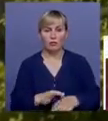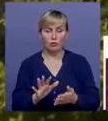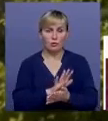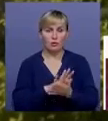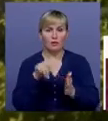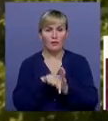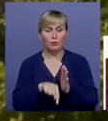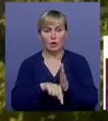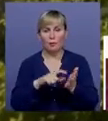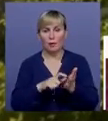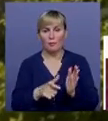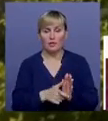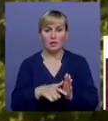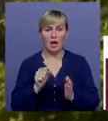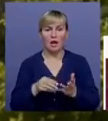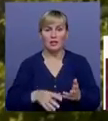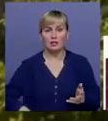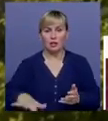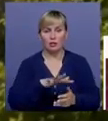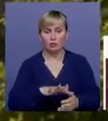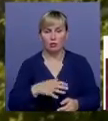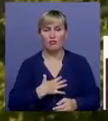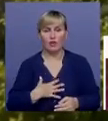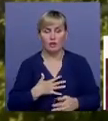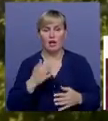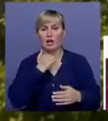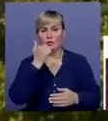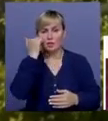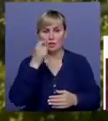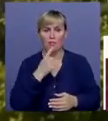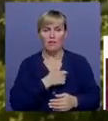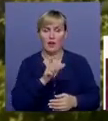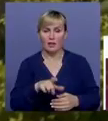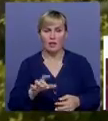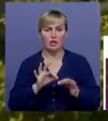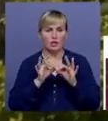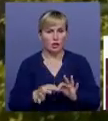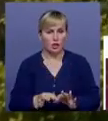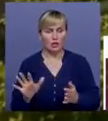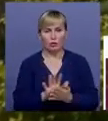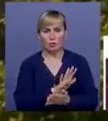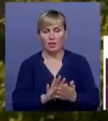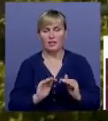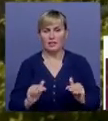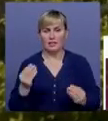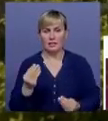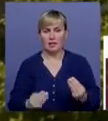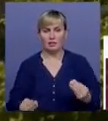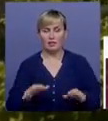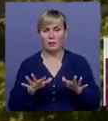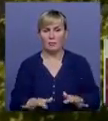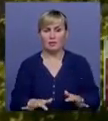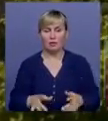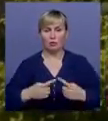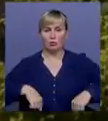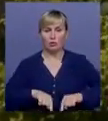дезинфекцию внутренних помещений. А вот с территории, конечно, сложнее. Спасибо военнослужащим. Они тщательно обеззараживают детские игровые объекты. Весь